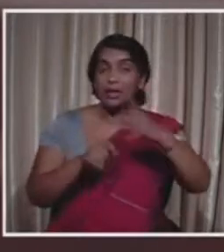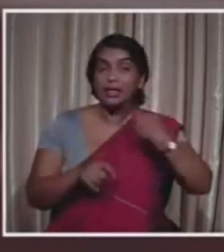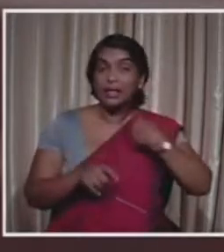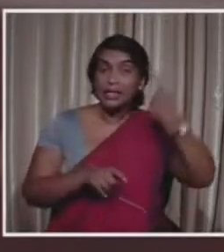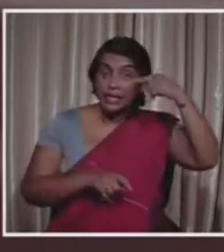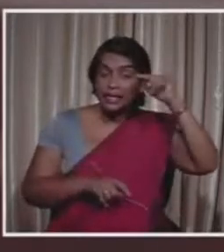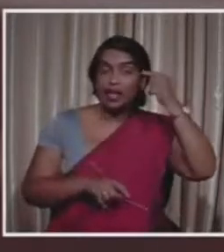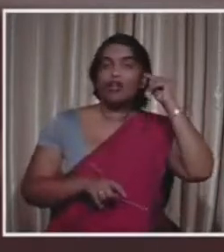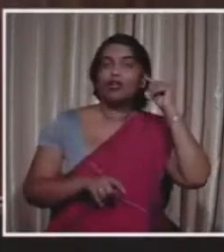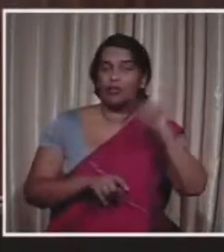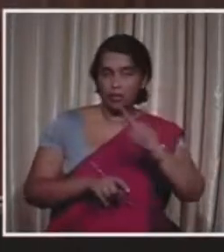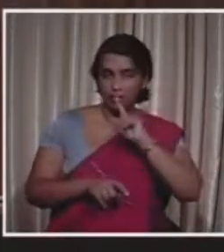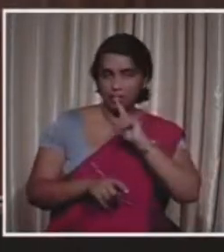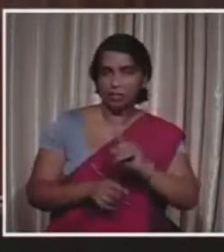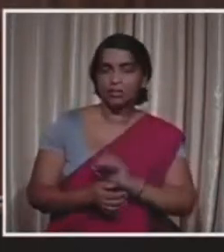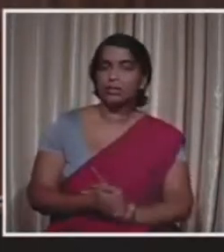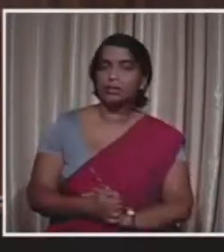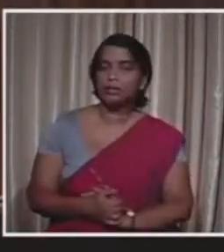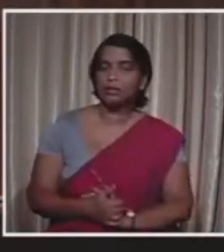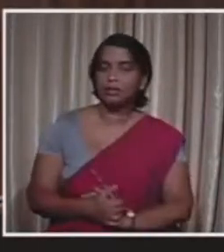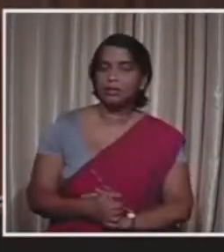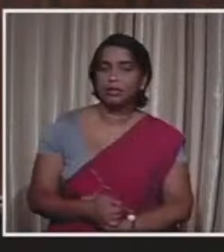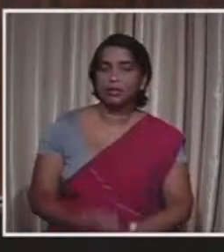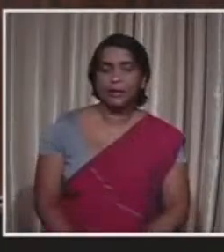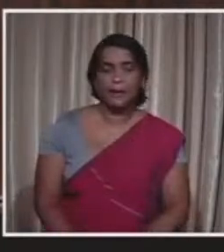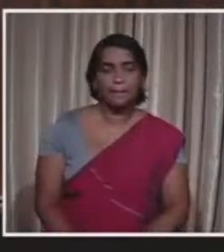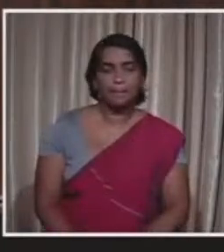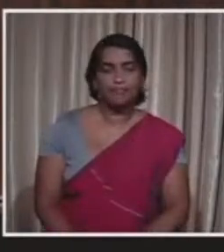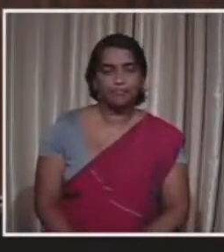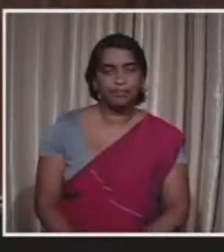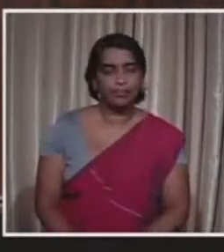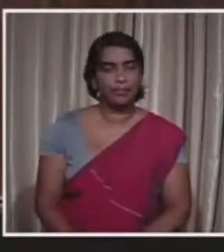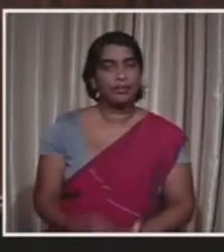වෙච්ච දේ ගැන කතා කරන්නේ සමිතුරි සංචන විජේසේකර එමෙතුමා